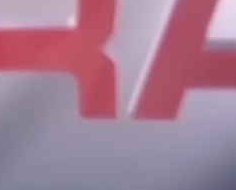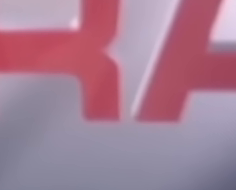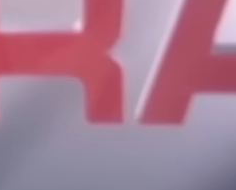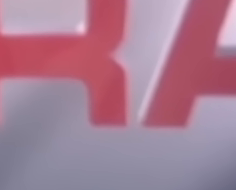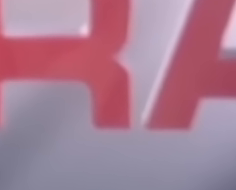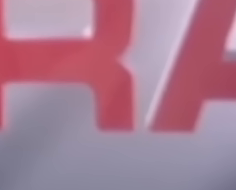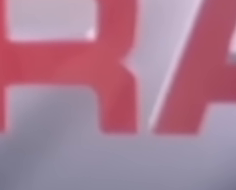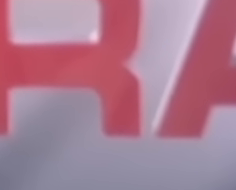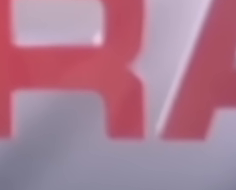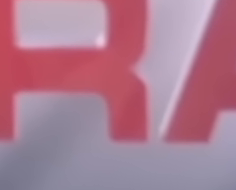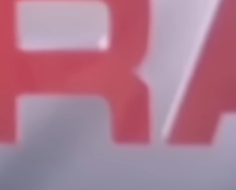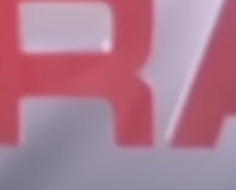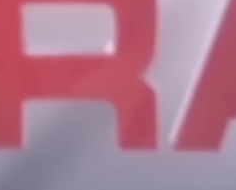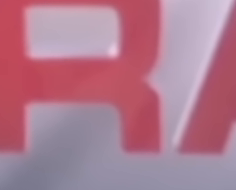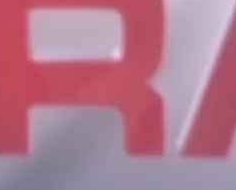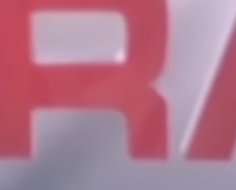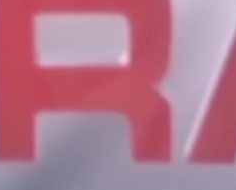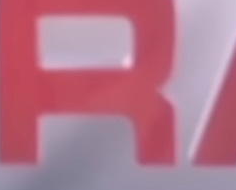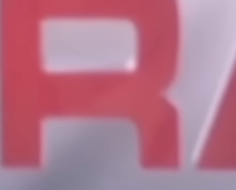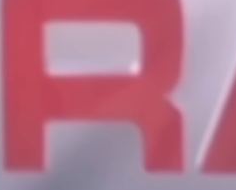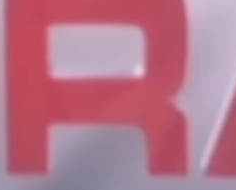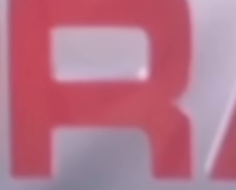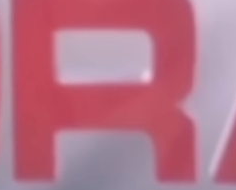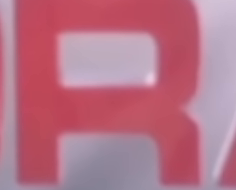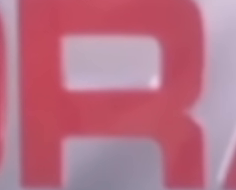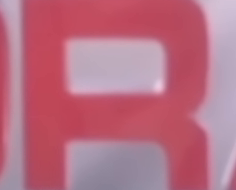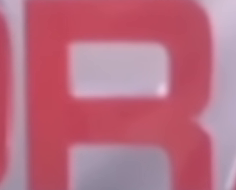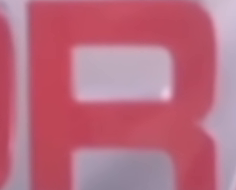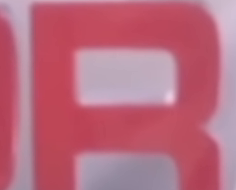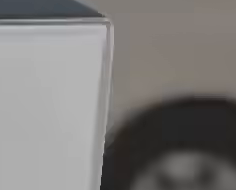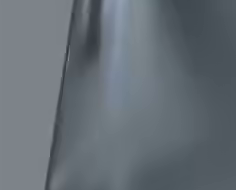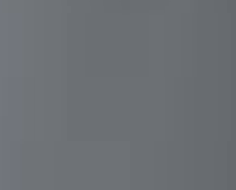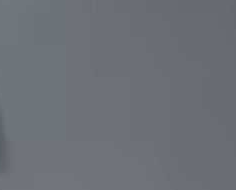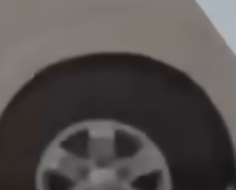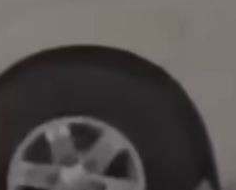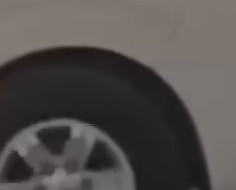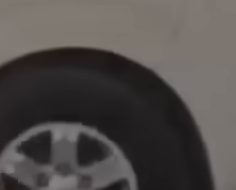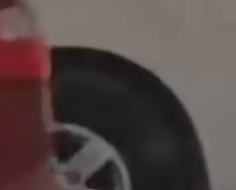sa imbestigasyon. Nakatutok si Cedric Castillo.